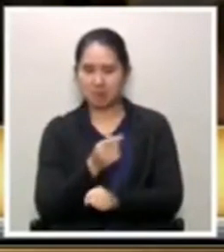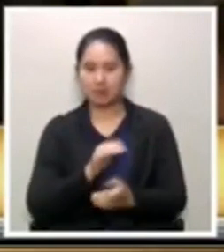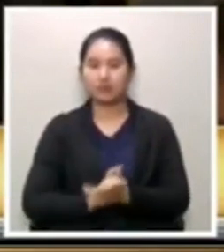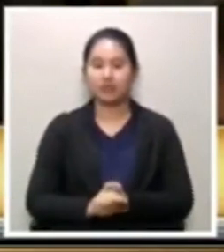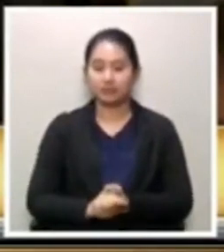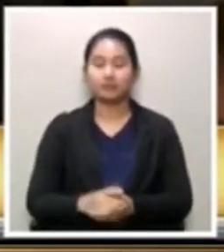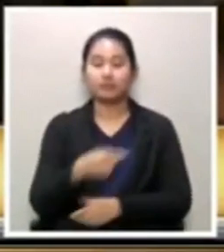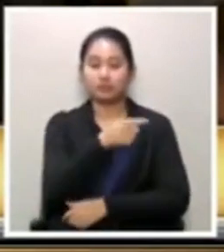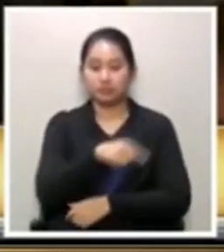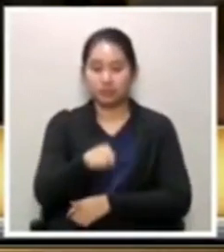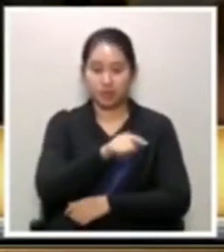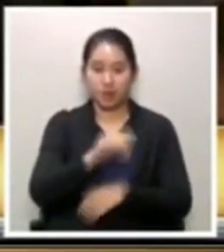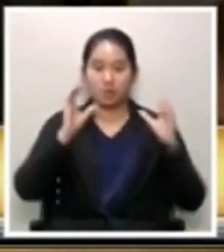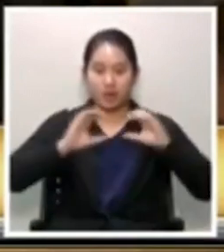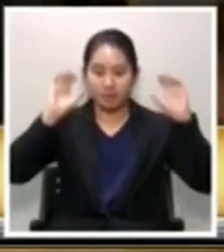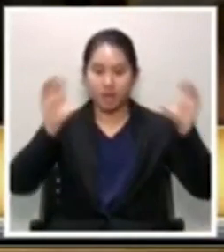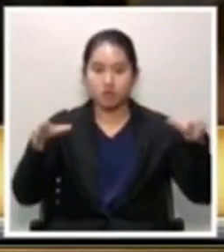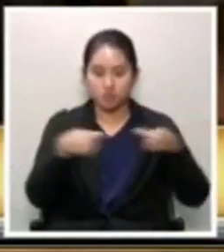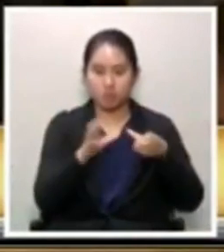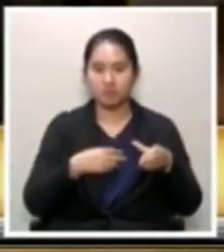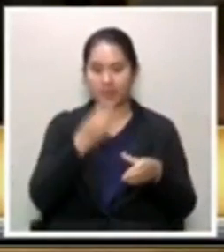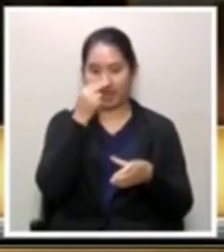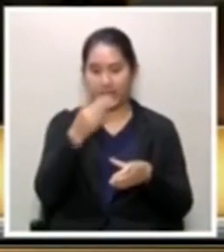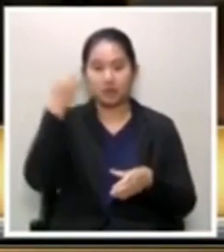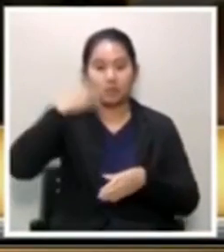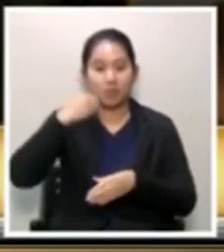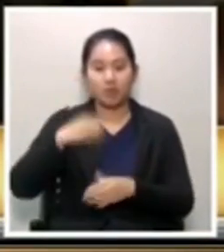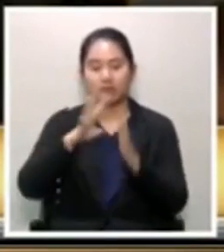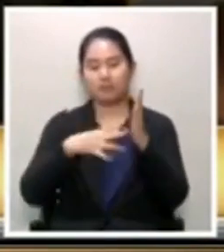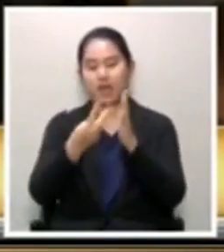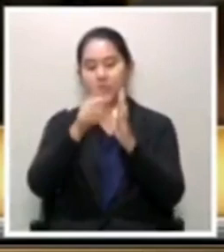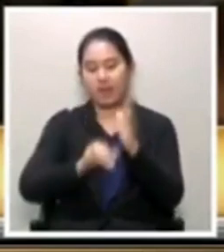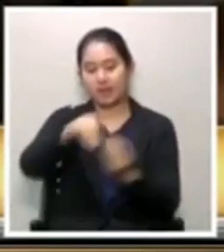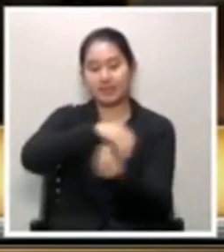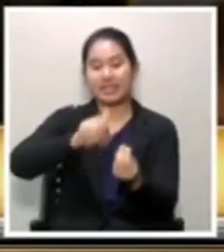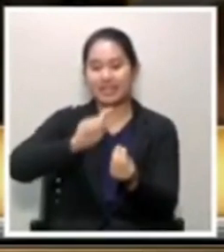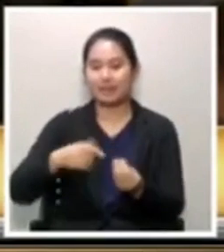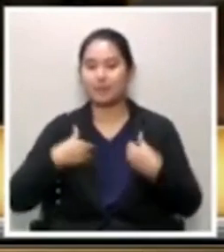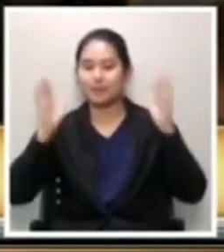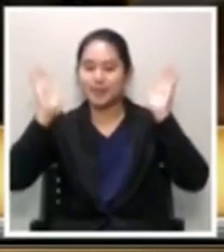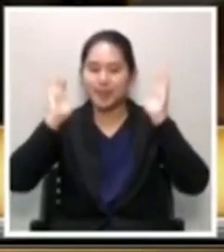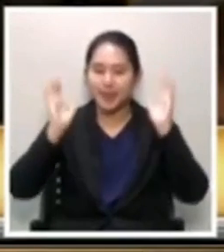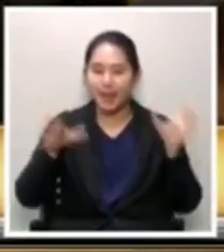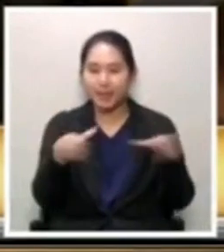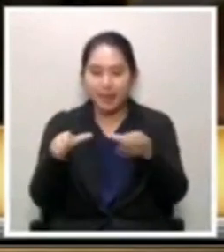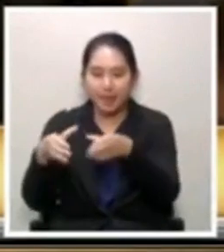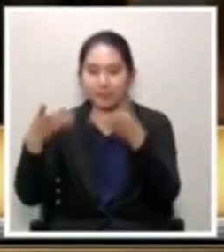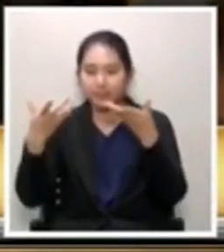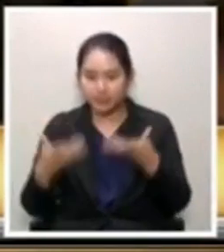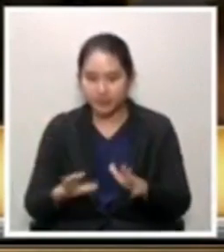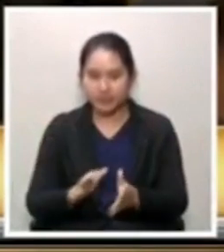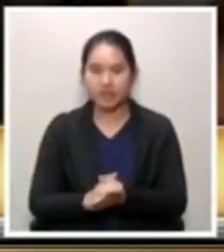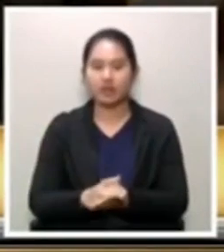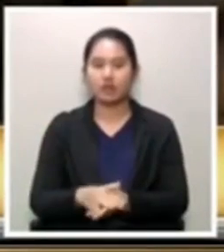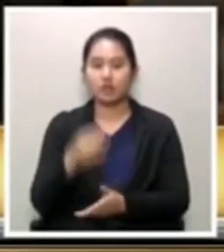าจากซีกรัฐบาลหลายคนท่านก็ประสบพบเห็นกับตนเองเลยนโยบายเศรษฐกิจที่หาเสียงกันไว้หลากหลายพรรคถึงเวลาท่านส่งมอบหรือดีลิเวอร์